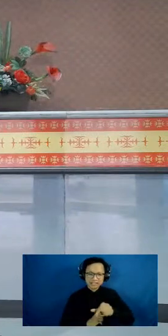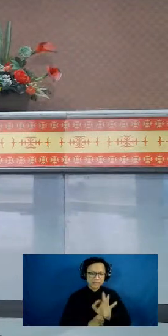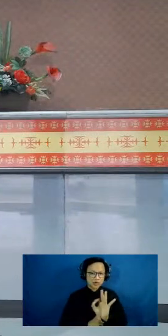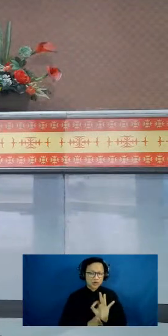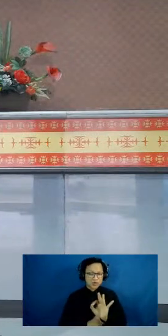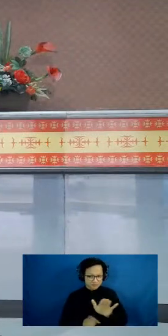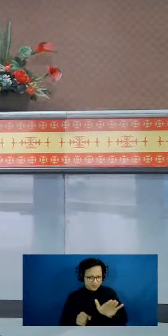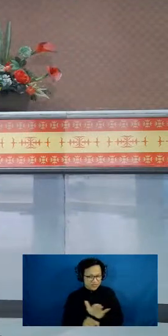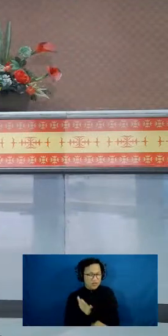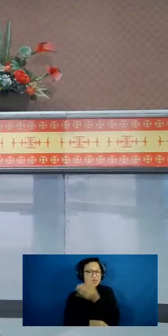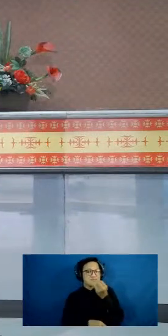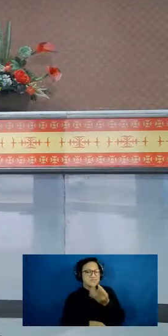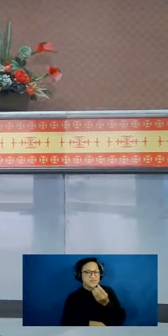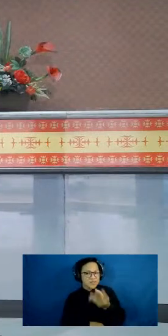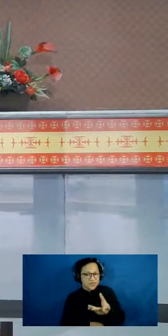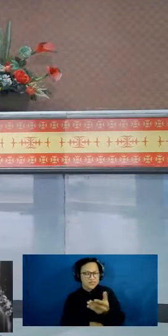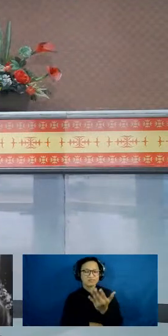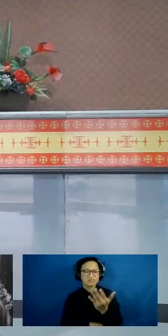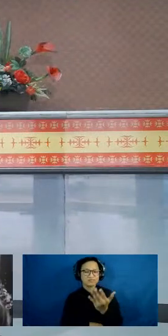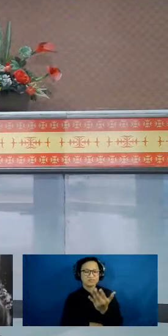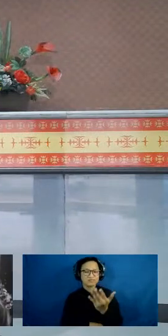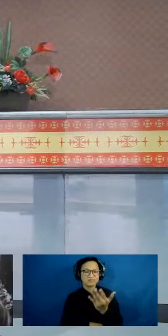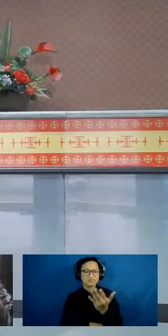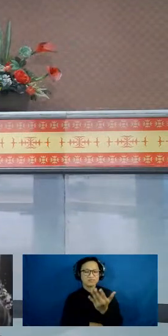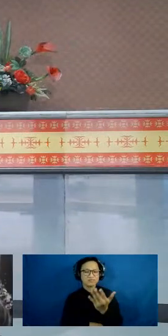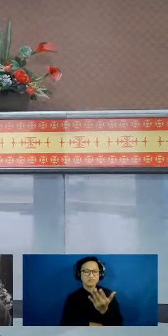Caca yang bisa kami sampaikan.